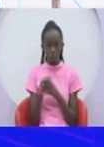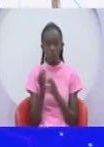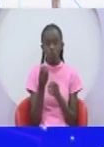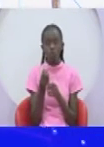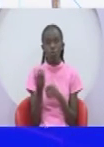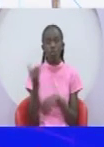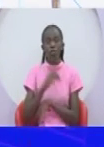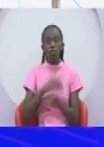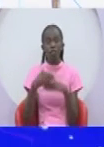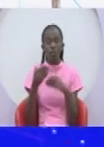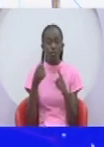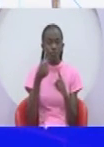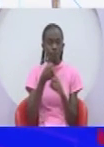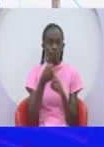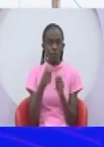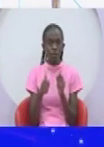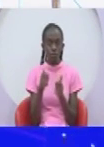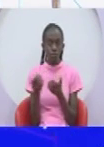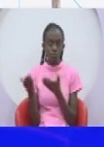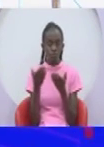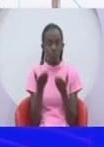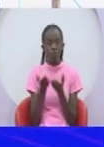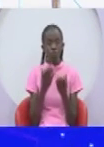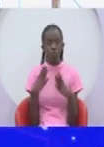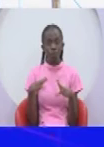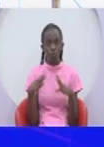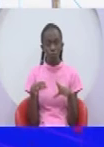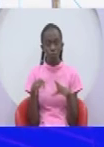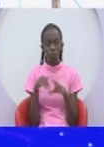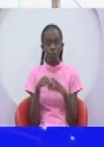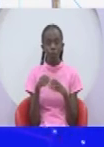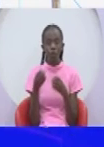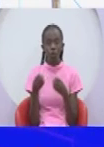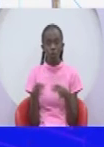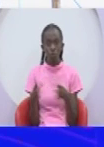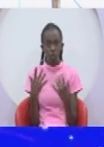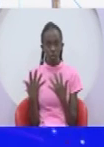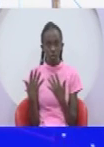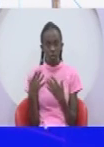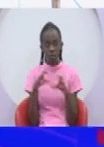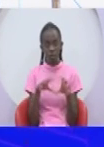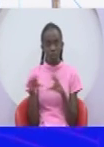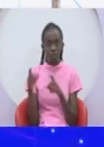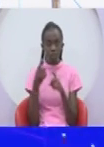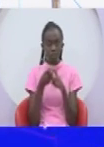baada ya kutokea uvamizi uliopelekea wauzaji wengi ama wafanyabiashara kupoteza bidhaa zao katika soko la Kimilili eneo